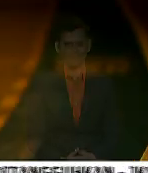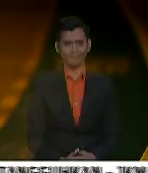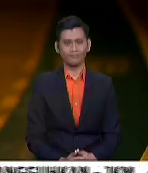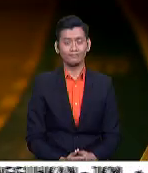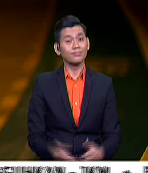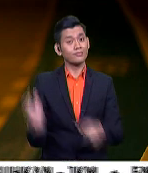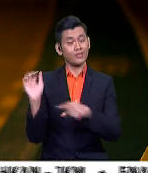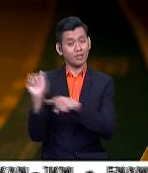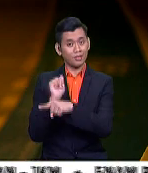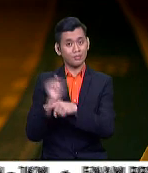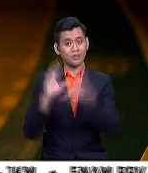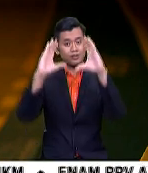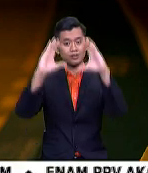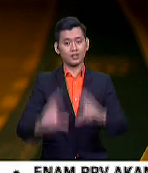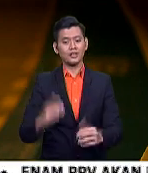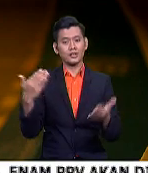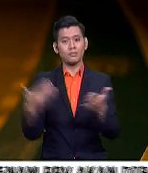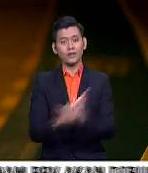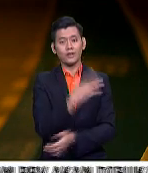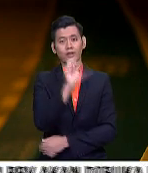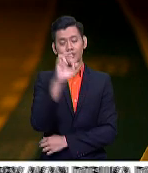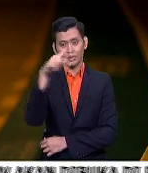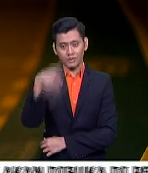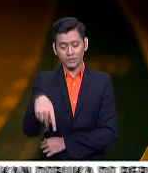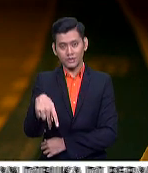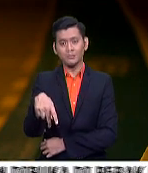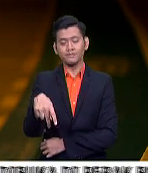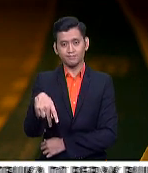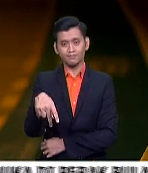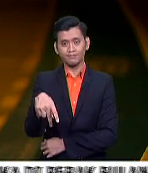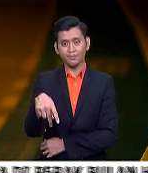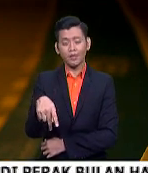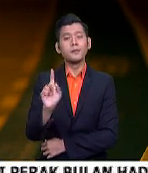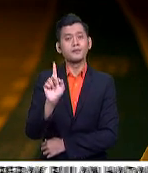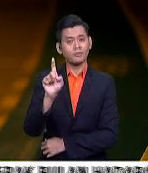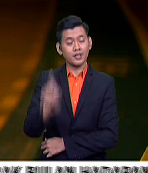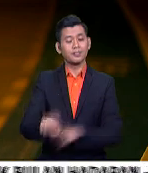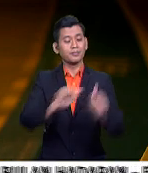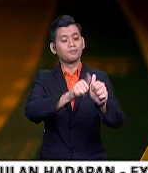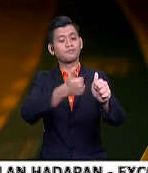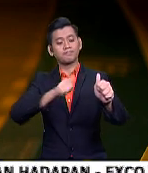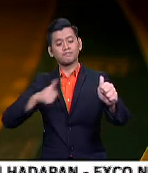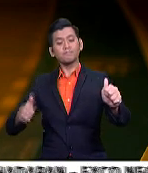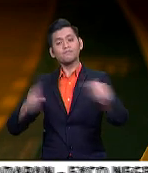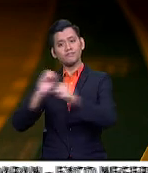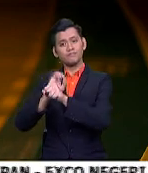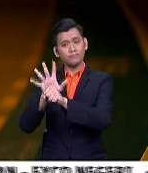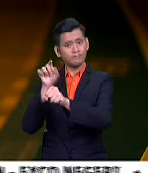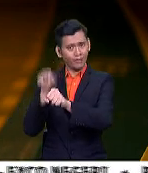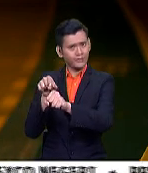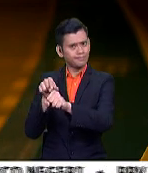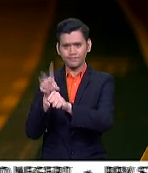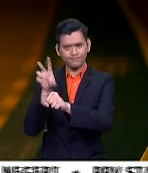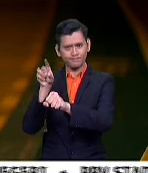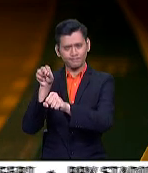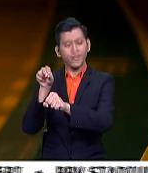Saudara, amalan norma baharu bukan semata-mata menuntut pematuhan SOP dan mengelak diri dari dijangkiti COVID-19.